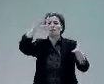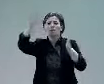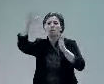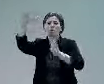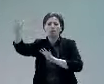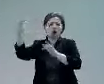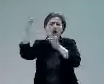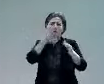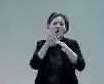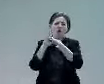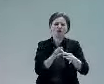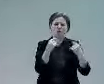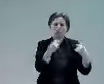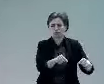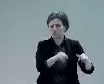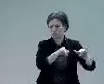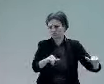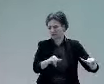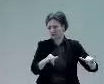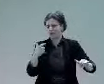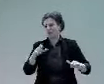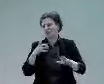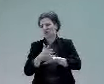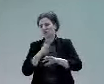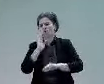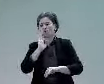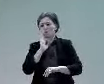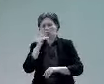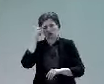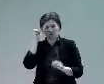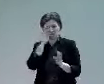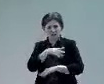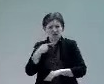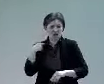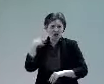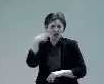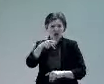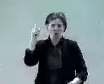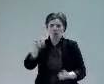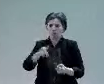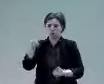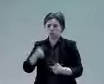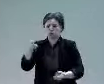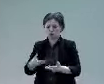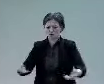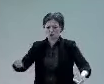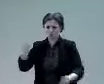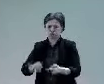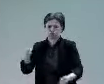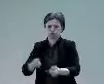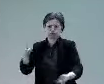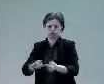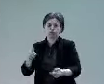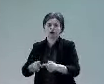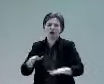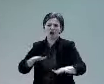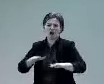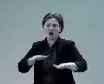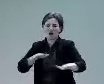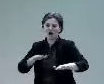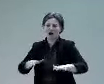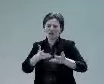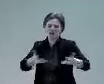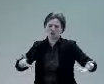causati dalle attività umane. Non dimentichiamo che veniamo da anni di consumo di suolo sfrenato che l'ha reso più impermeabile e